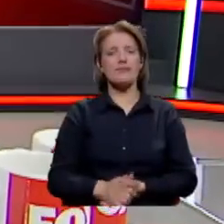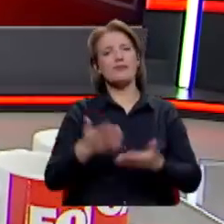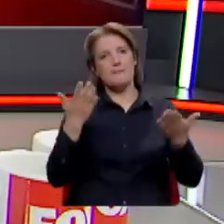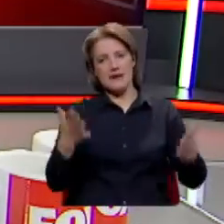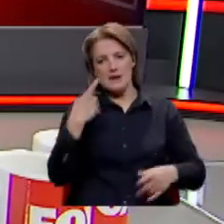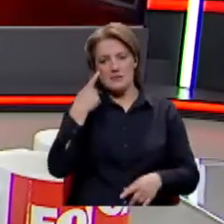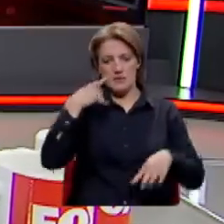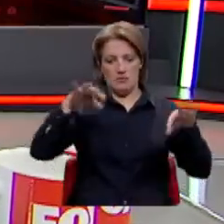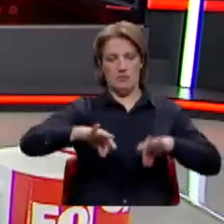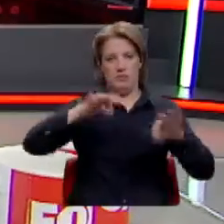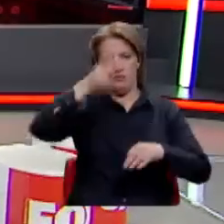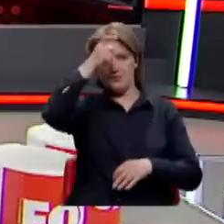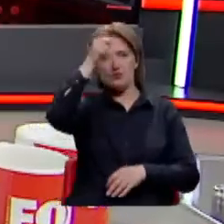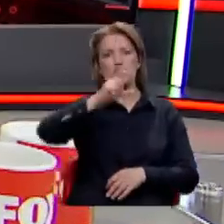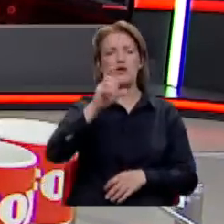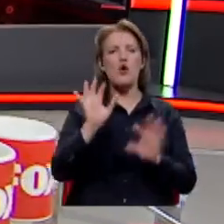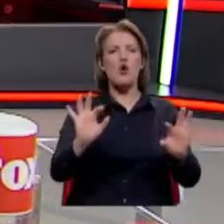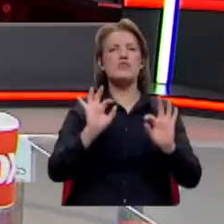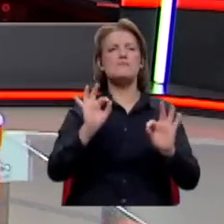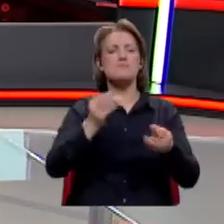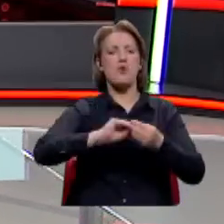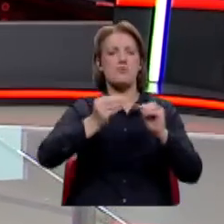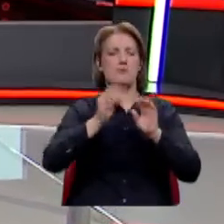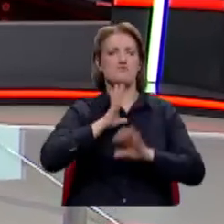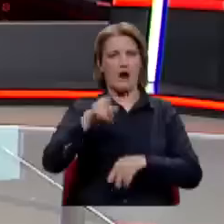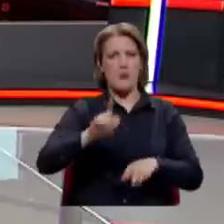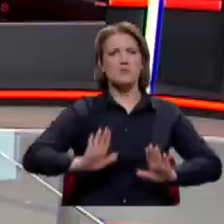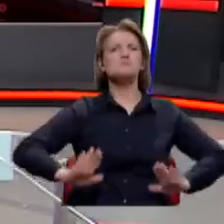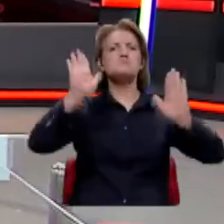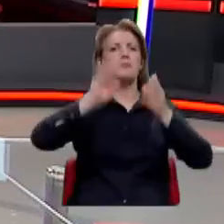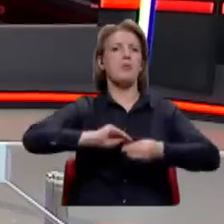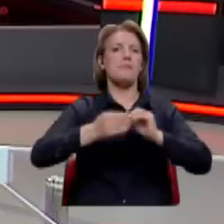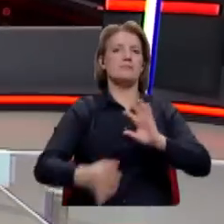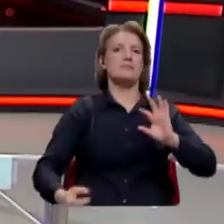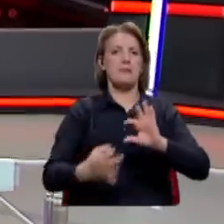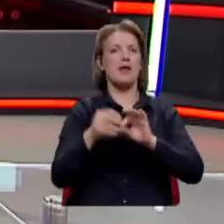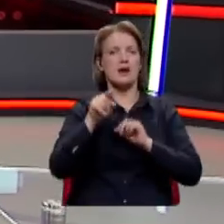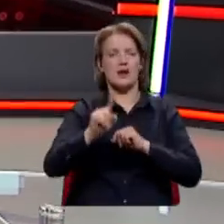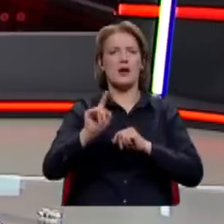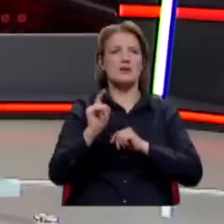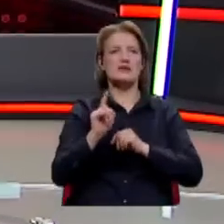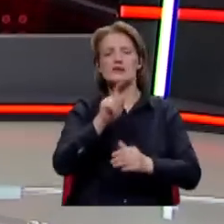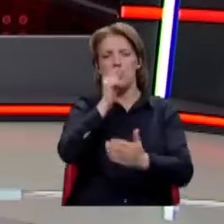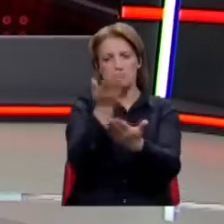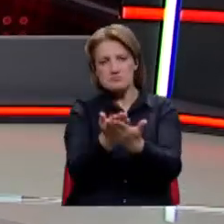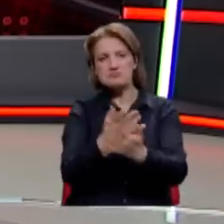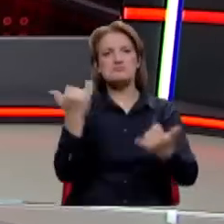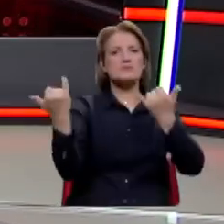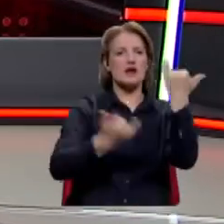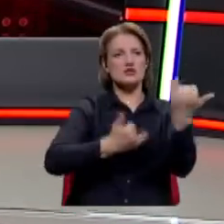Peki bakalım şimdi Türkiye'nin önemli bir meselesi var. Sığınmacı sorunu. Bu sığınmacı sorunuyla ilgili de öneriler,